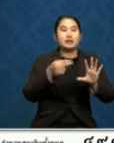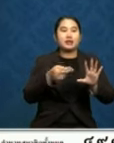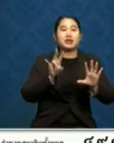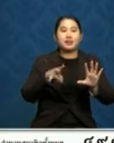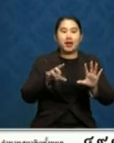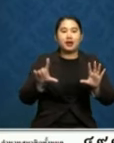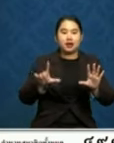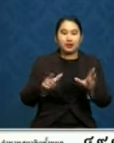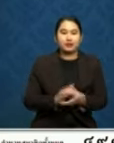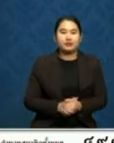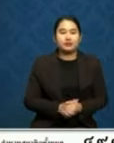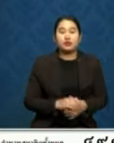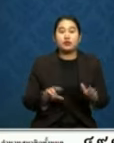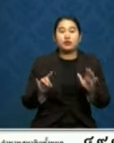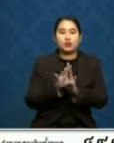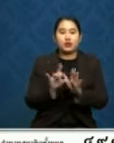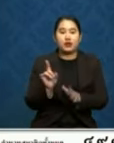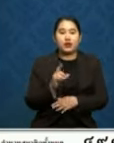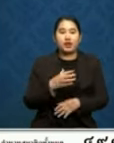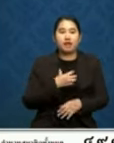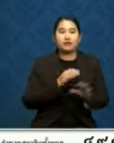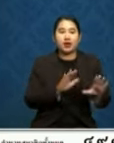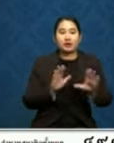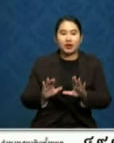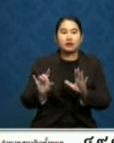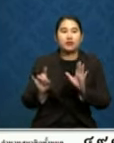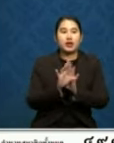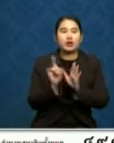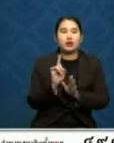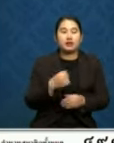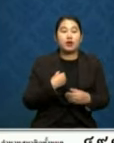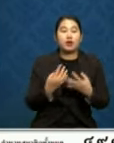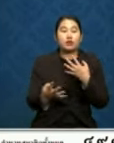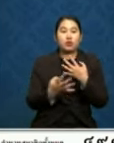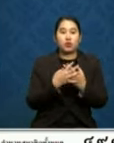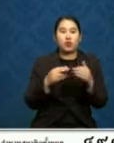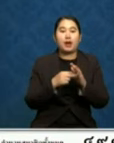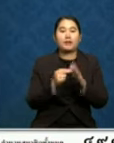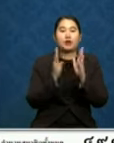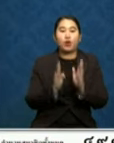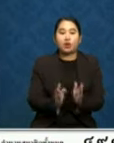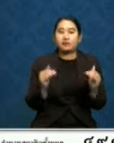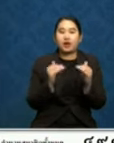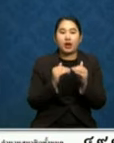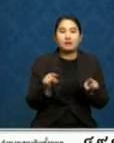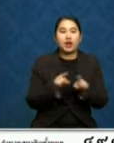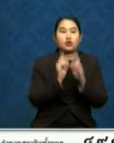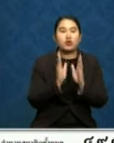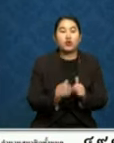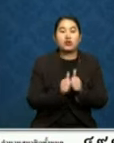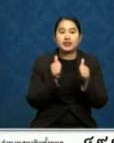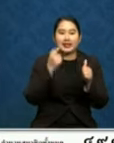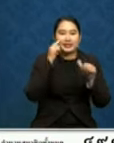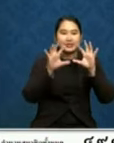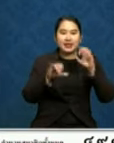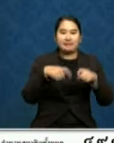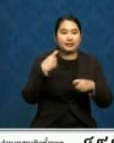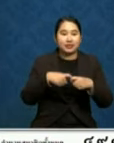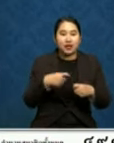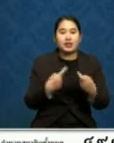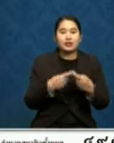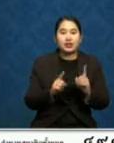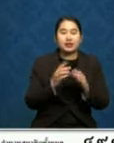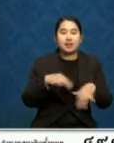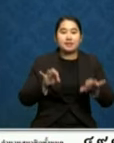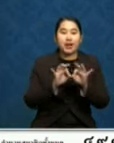ค่ะสุดท้ายนะคะฉันขอฝากไว้ทิ้งท้ายไว้เช่นเดียวกันค่ะว่าผู้ต้องขังก็เป็นคนนะคะนิยามคนดีเป็นสิ่งที่จับต้องไม่ได้ค่ะแต่การปฏิ